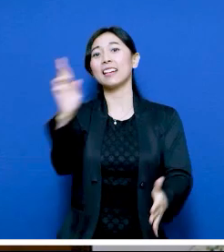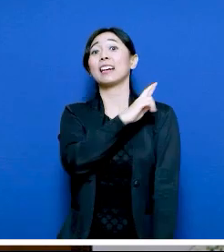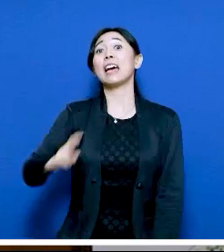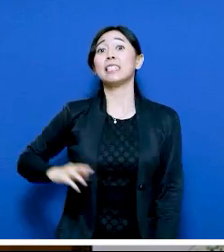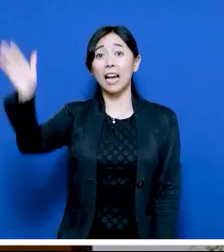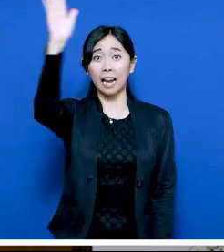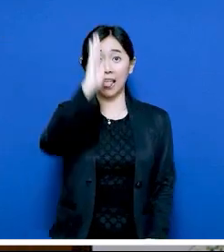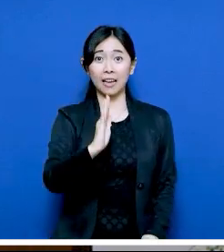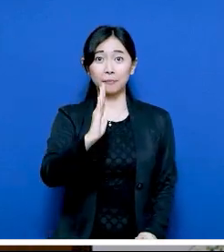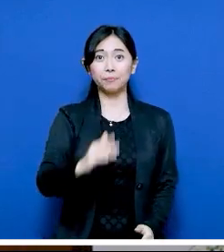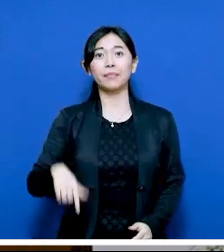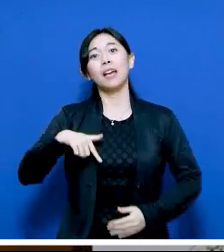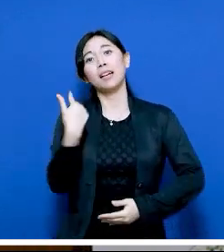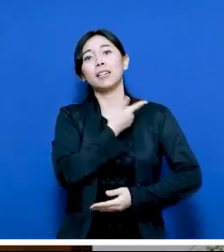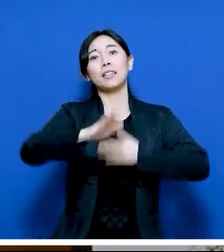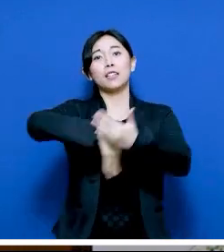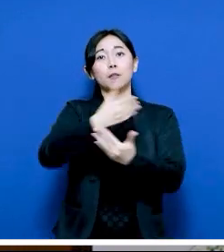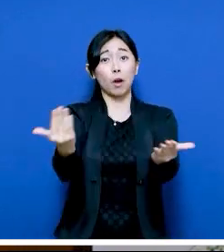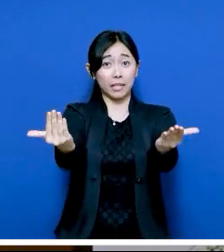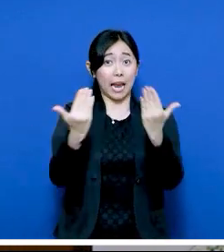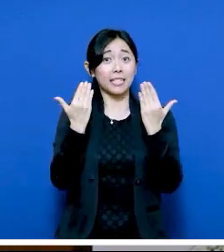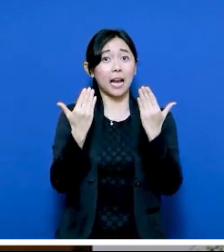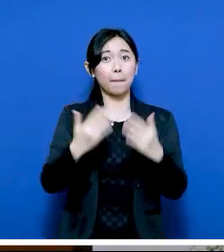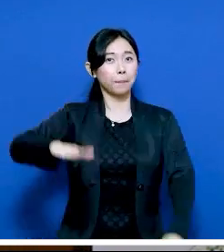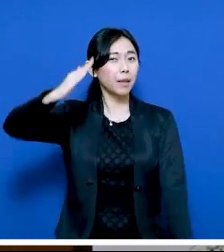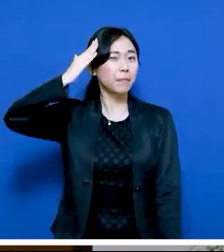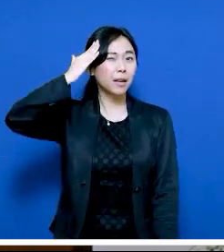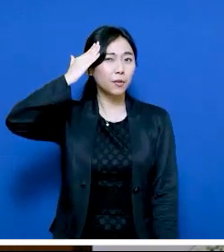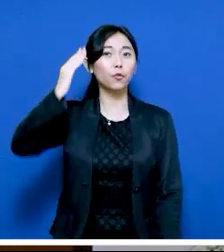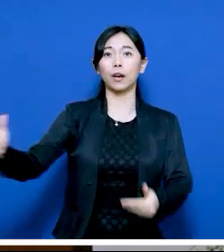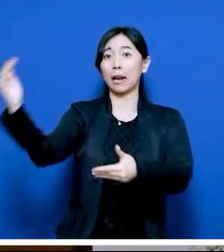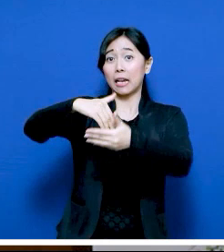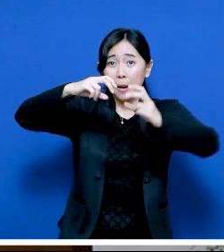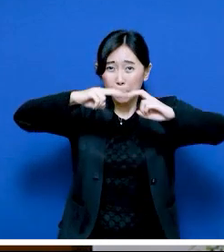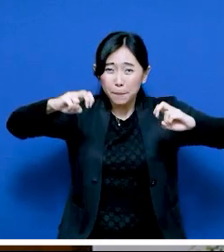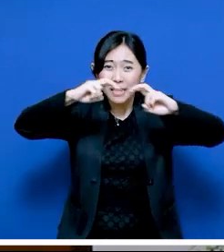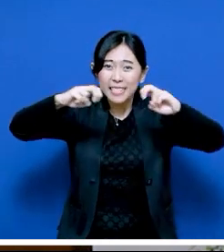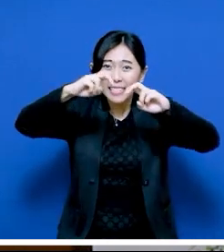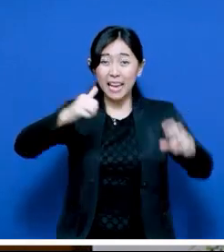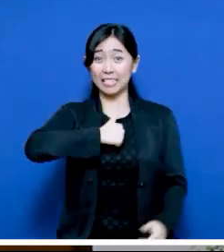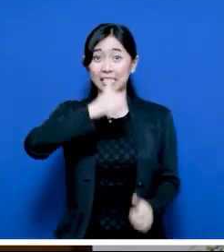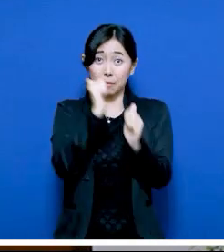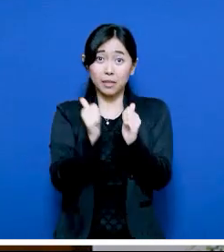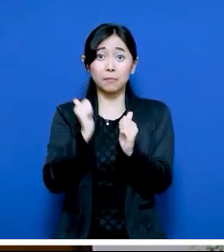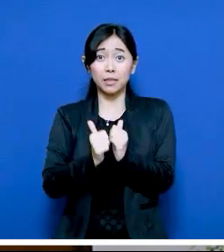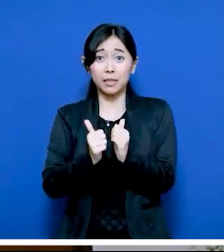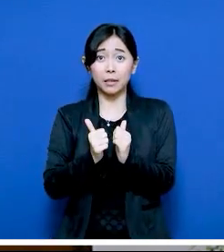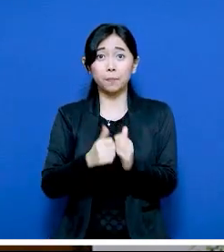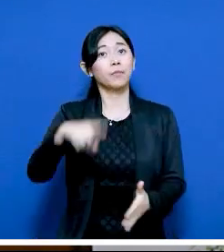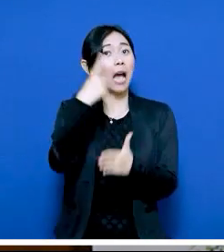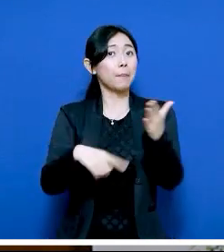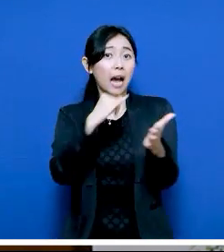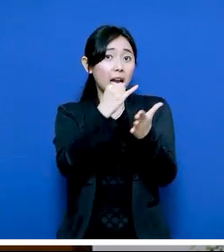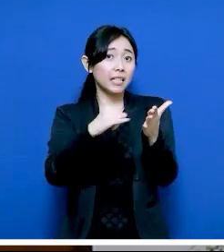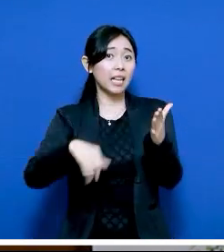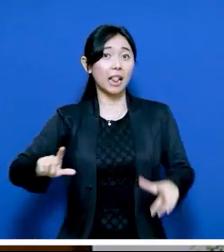Allah, kita semua diajak untuk berefleksi dan memeriksa diri kita masing-masing. Apakah nilai diri